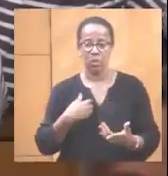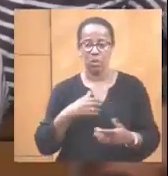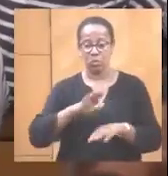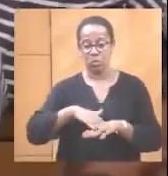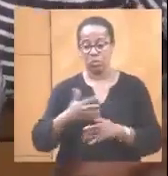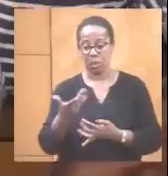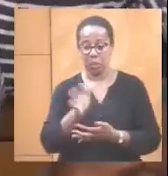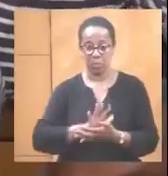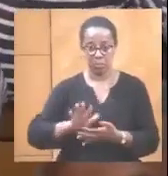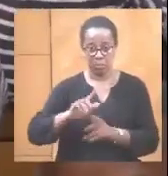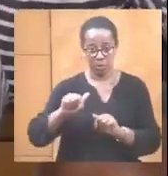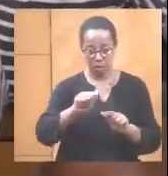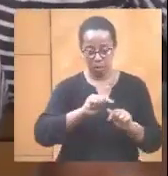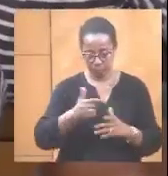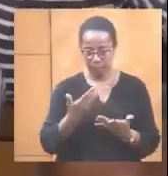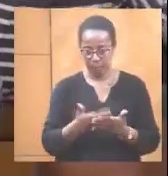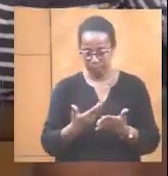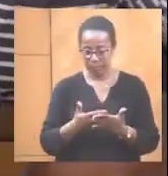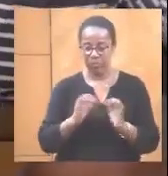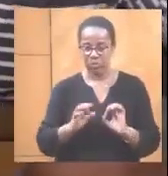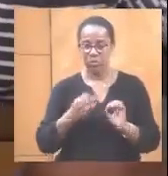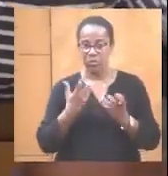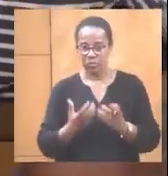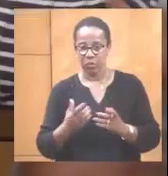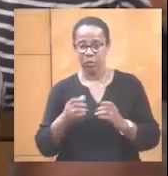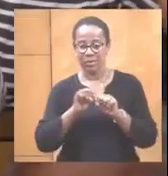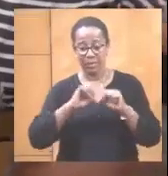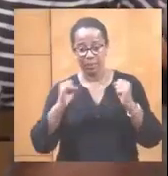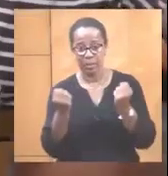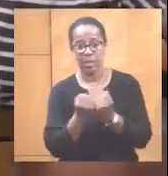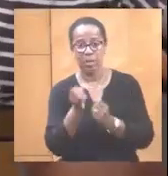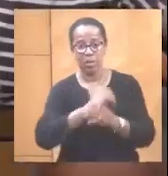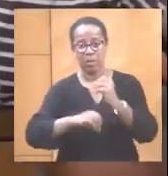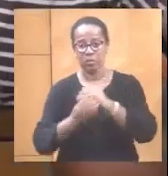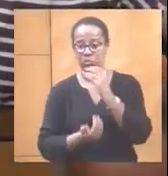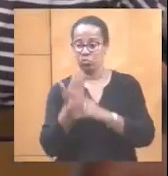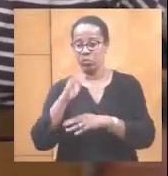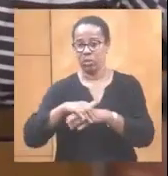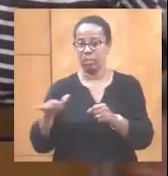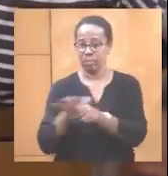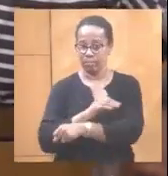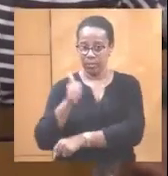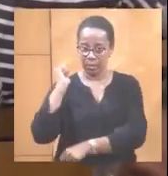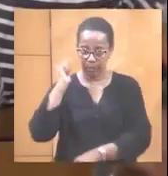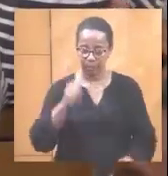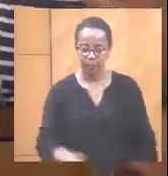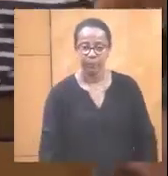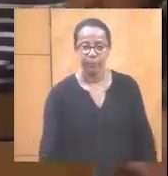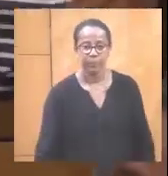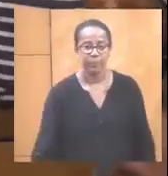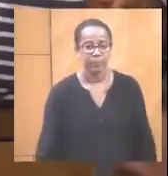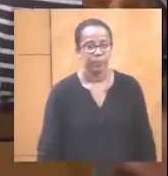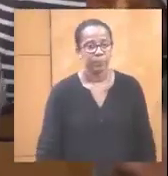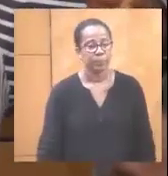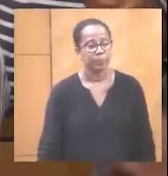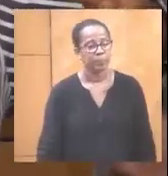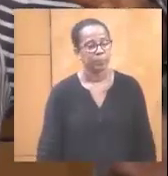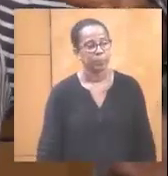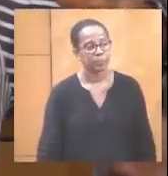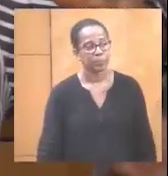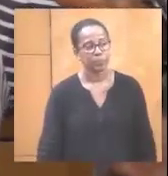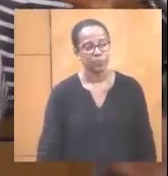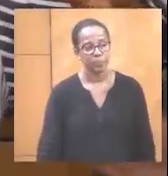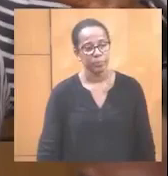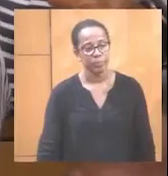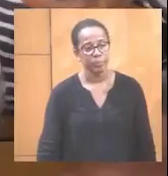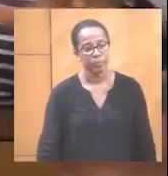territoire. C'est ceux-là, justement, avec lesquels nous faisions le séminaire toute la journée d'hier. Et